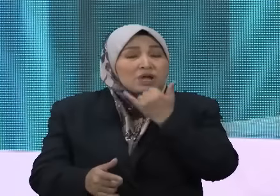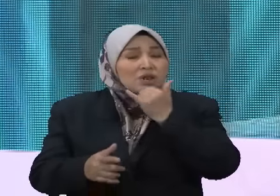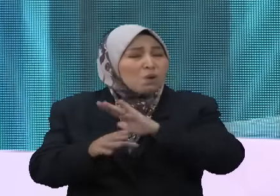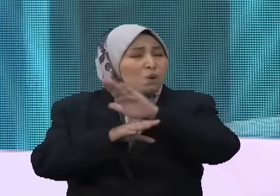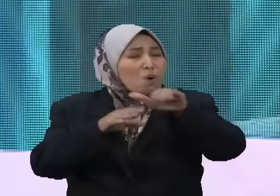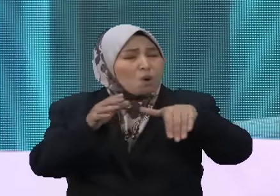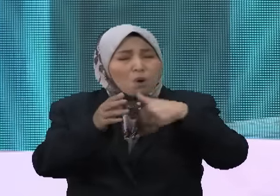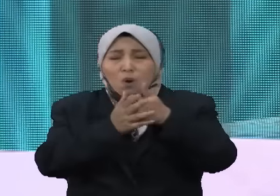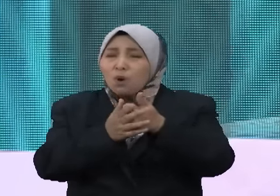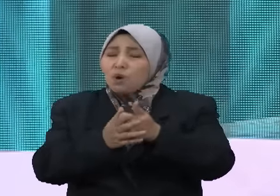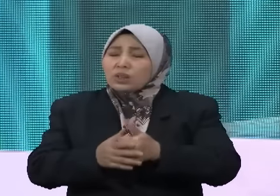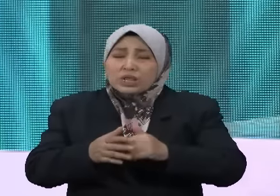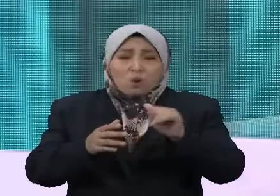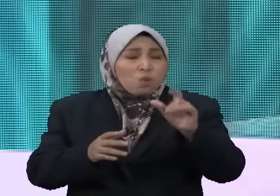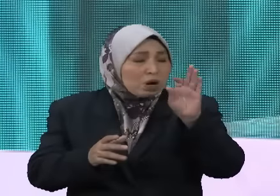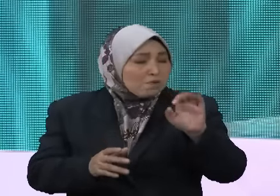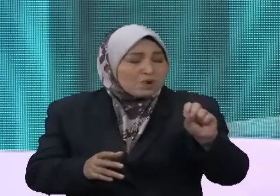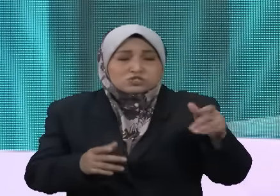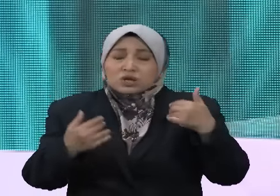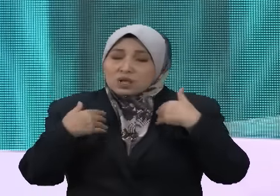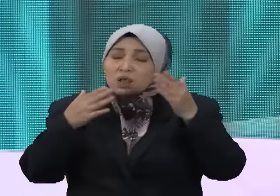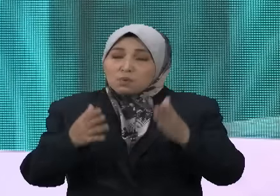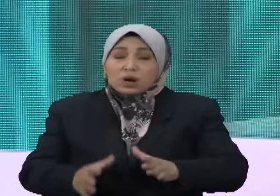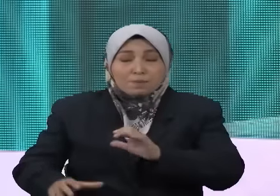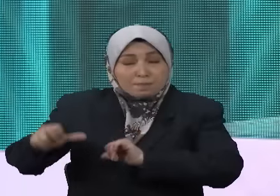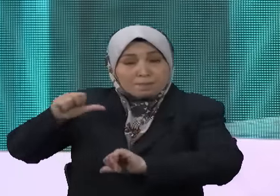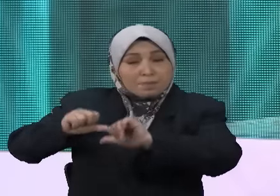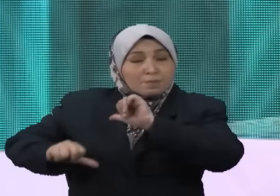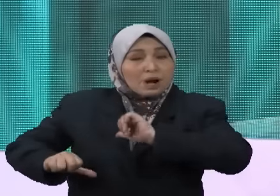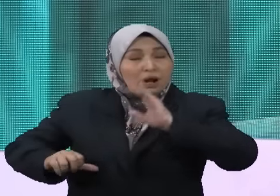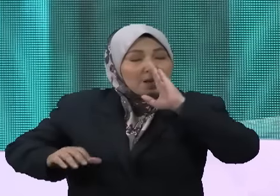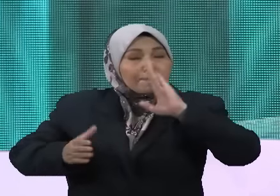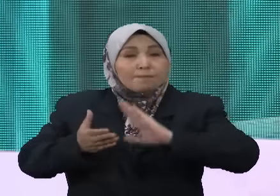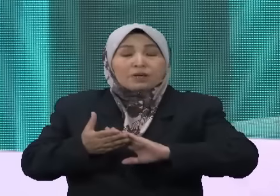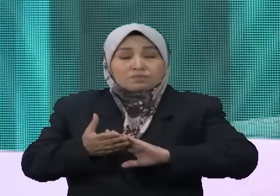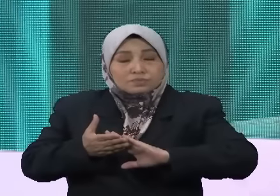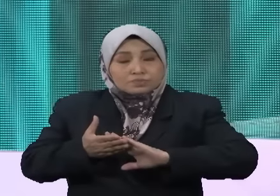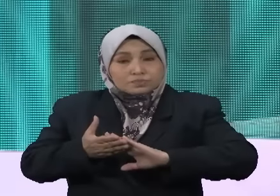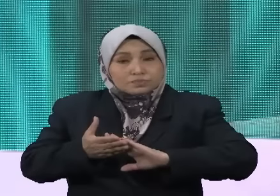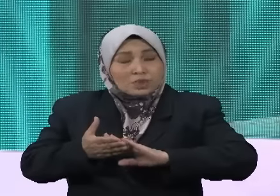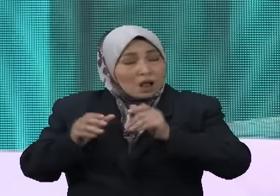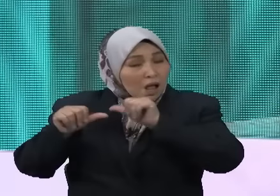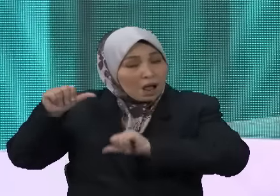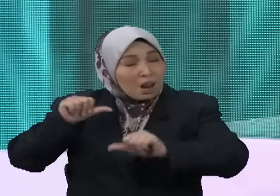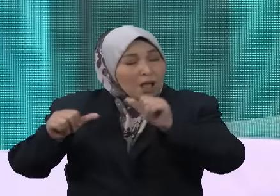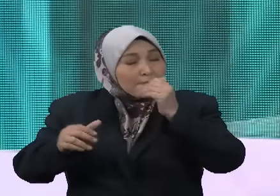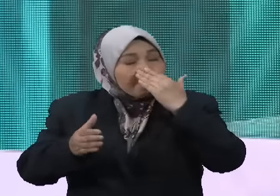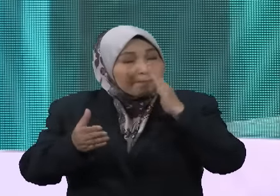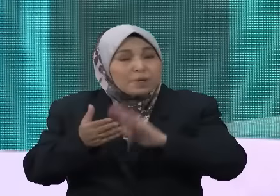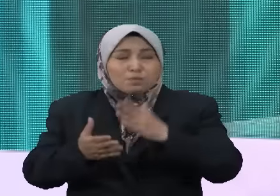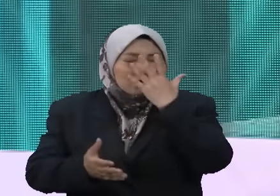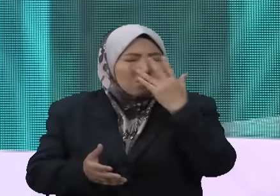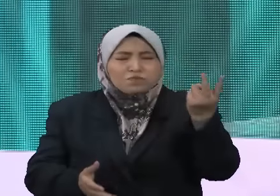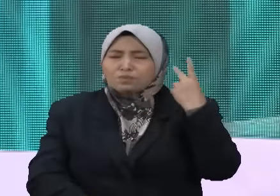qulin Tayib maksud dia orang fasik ni adalah orang yang berakhlak buruk orang yang berakhlak buruk okey macam orang munafik ni mereka